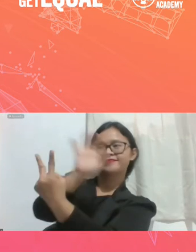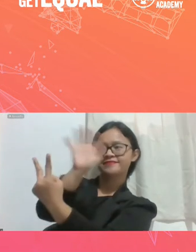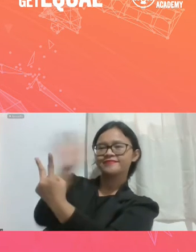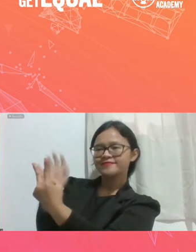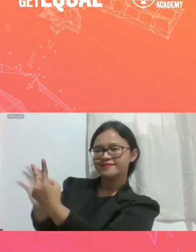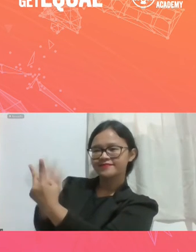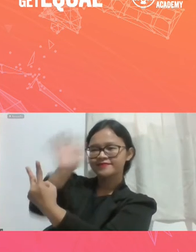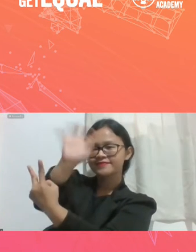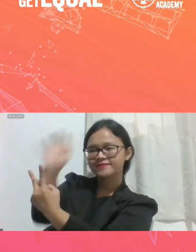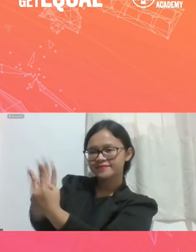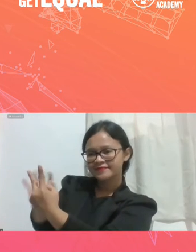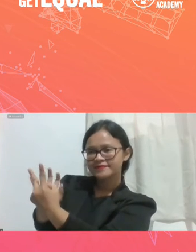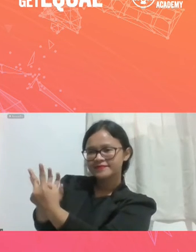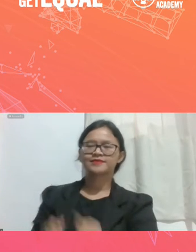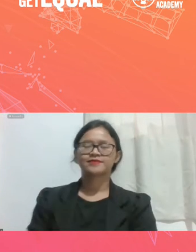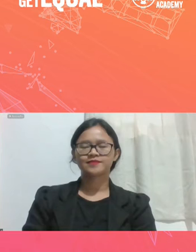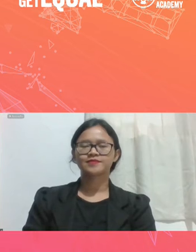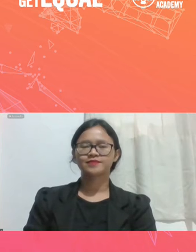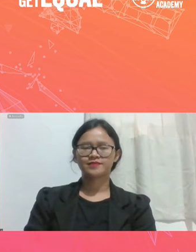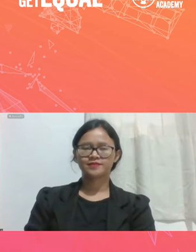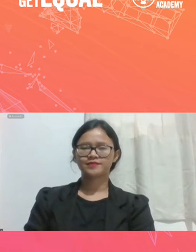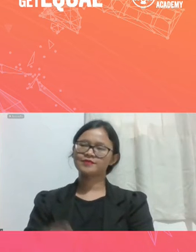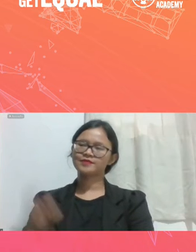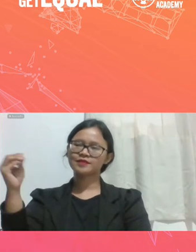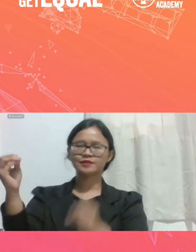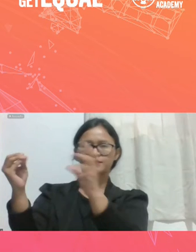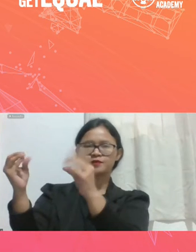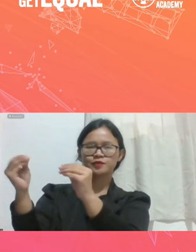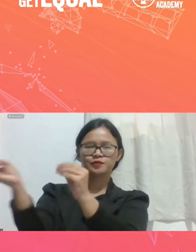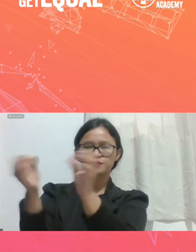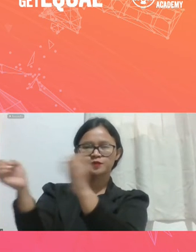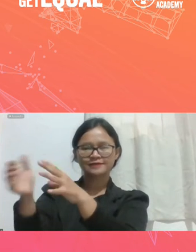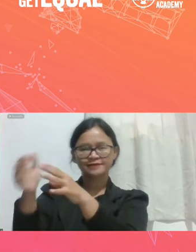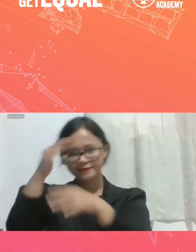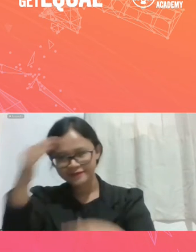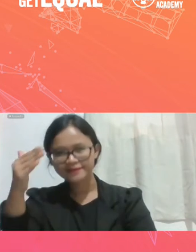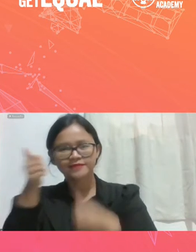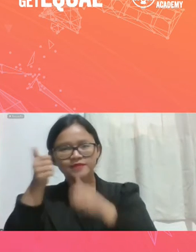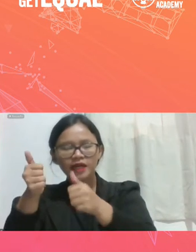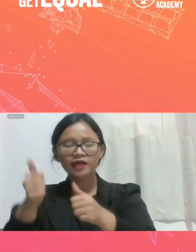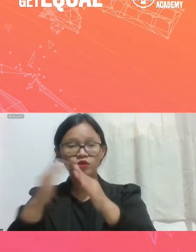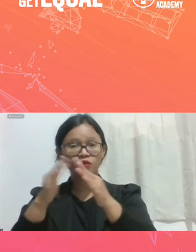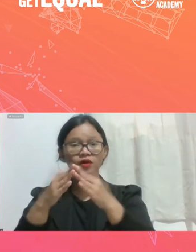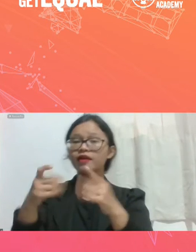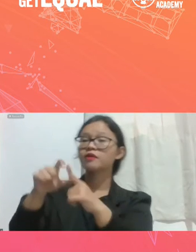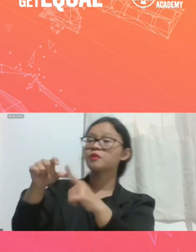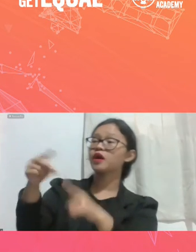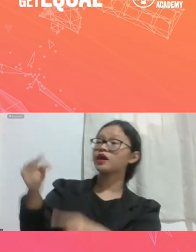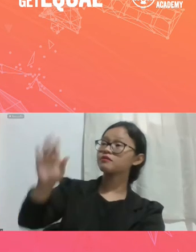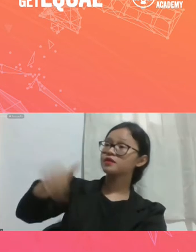Ya. Sore, sore semua. Mas Budiman, apa kabar? Makasih, baik. Di rumah terus. Gimana DPR, masih di rumah?